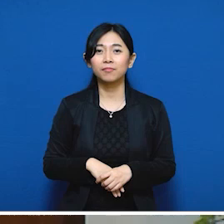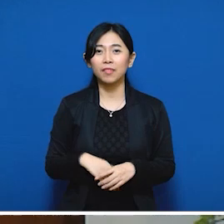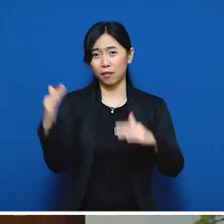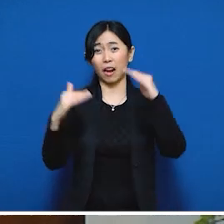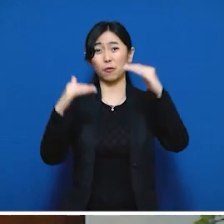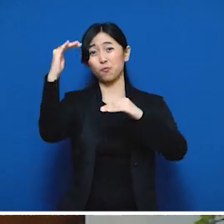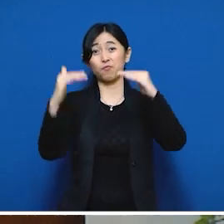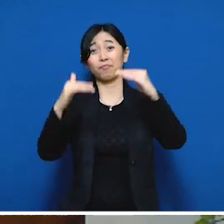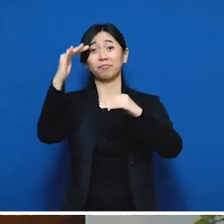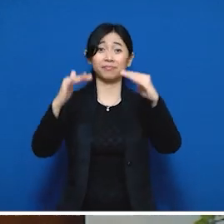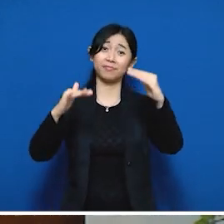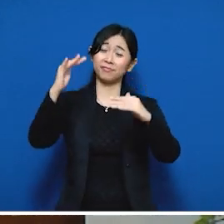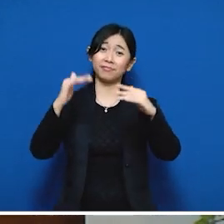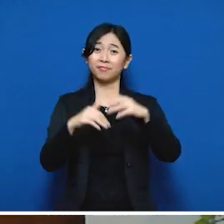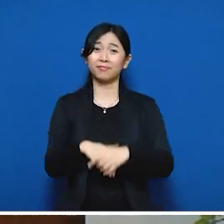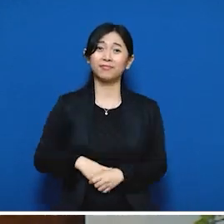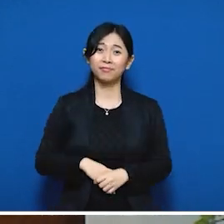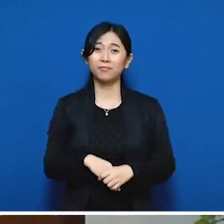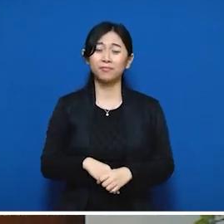Ragu.